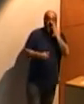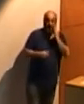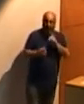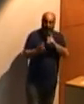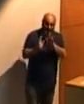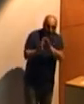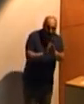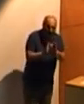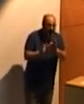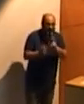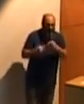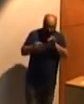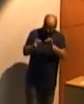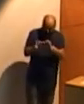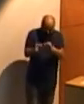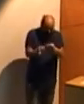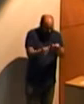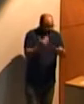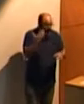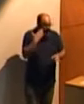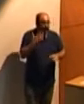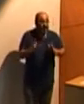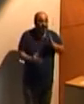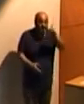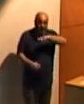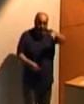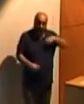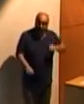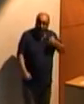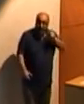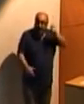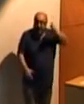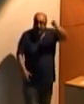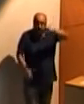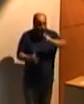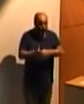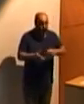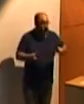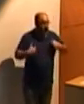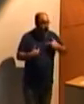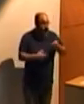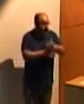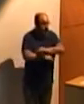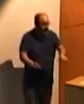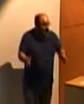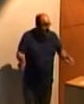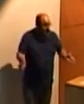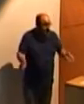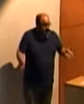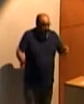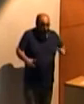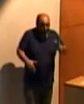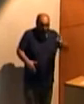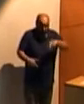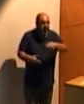vivant pourraient ou pas nous amener à penser que nous puissions un jour être immortel saas etc semble important puisque